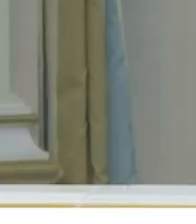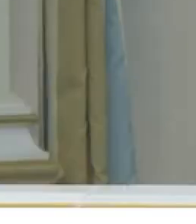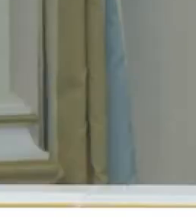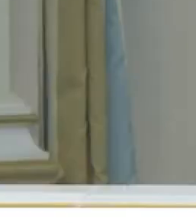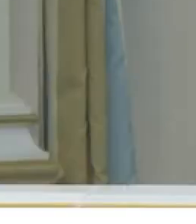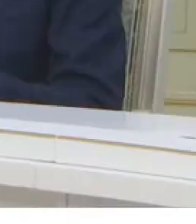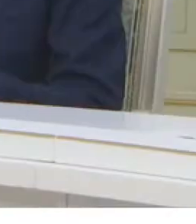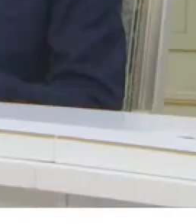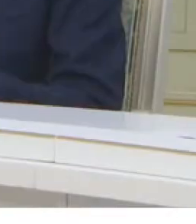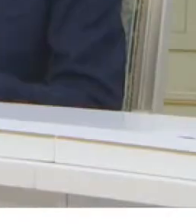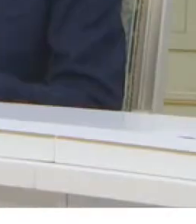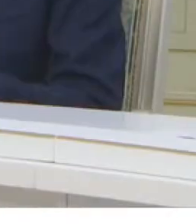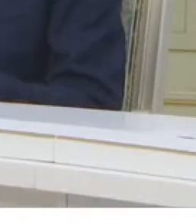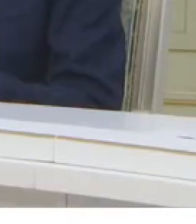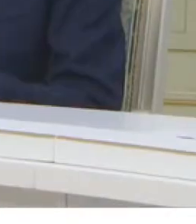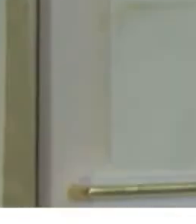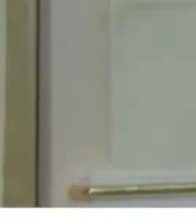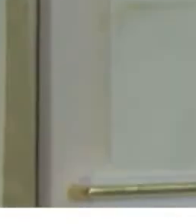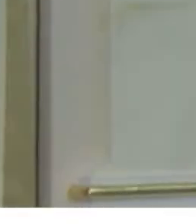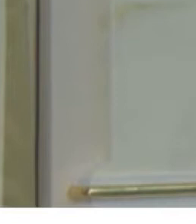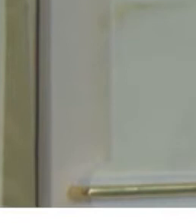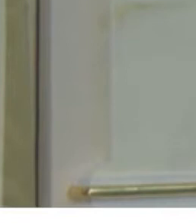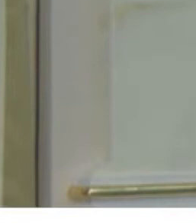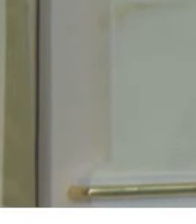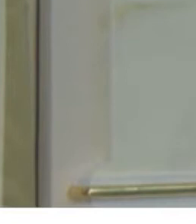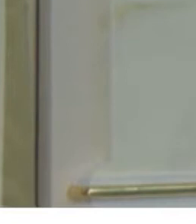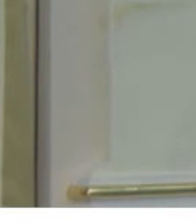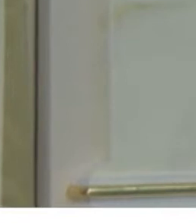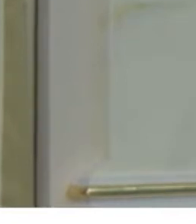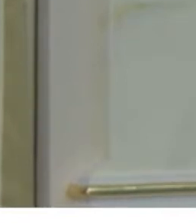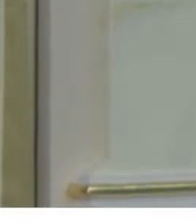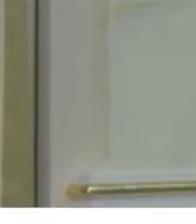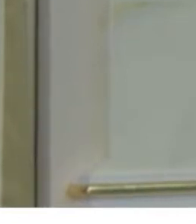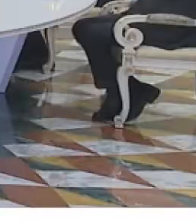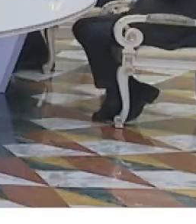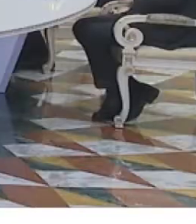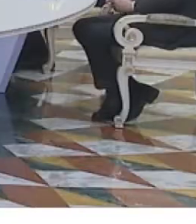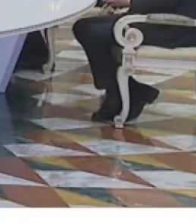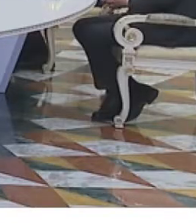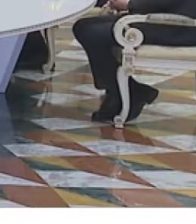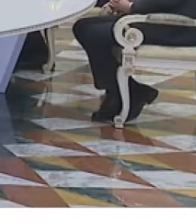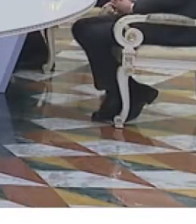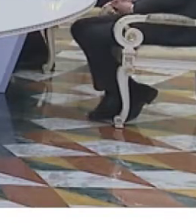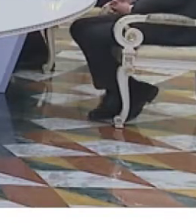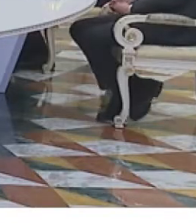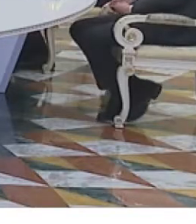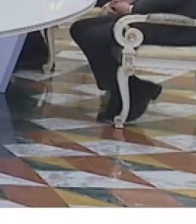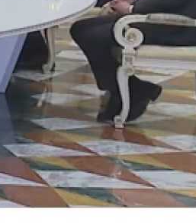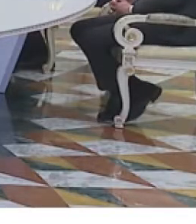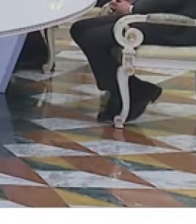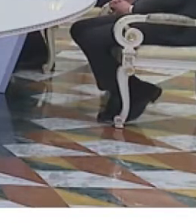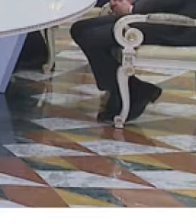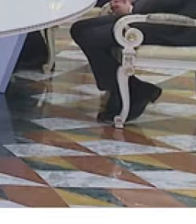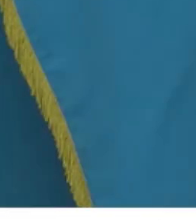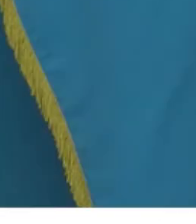конкретная задача на заседании совета рассматривался вопрос совершенствования судебной системы работу по внедрению передовых ай-ти технологий